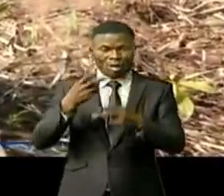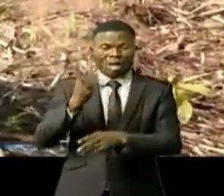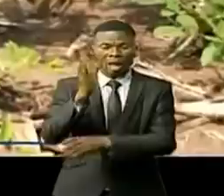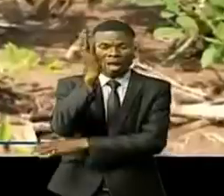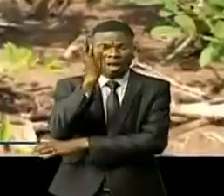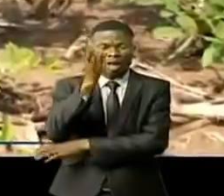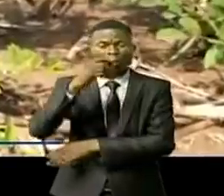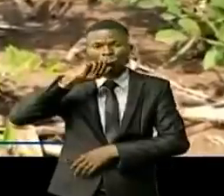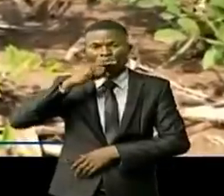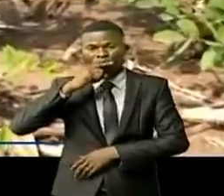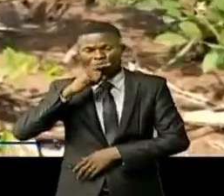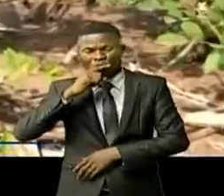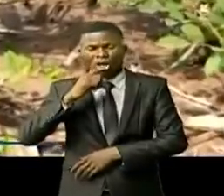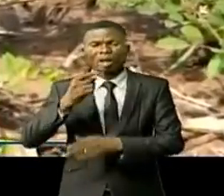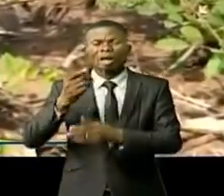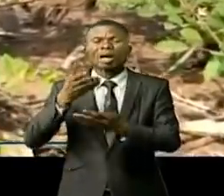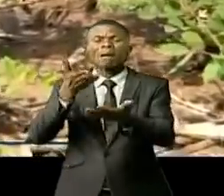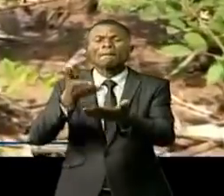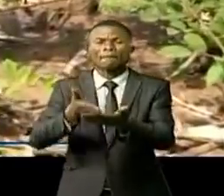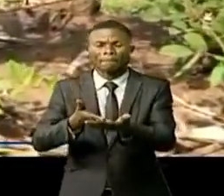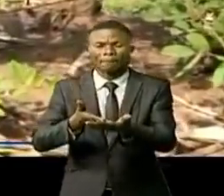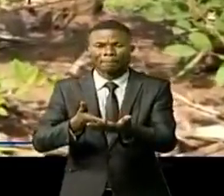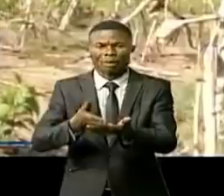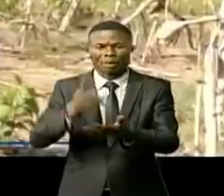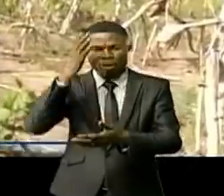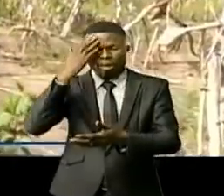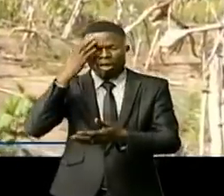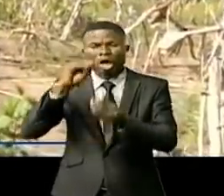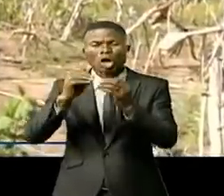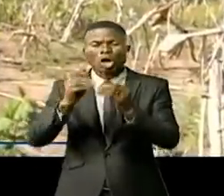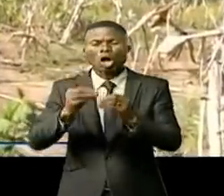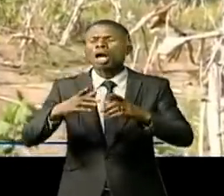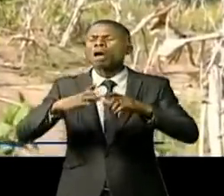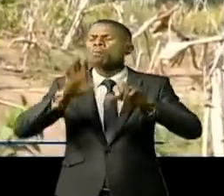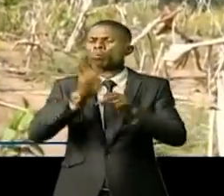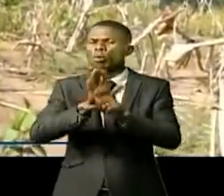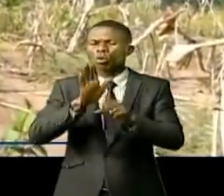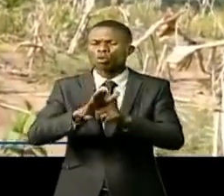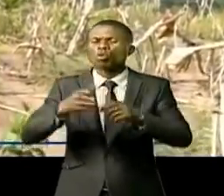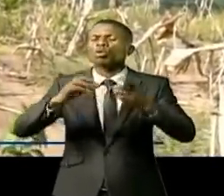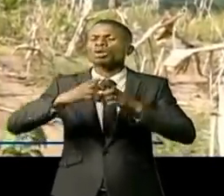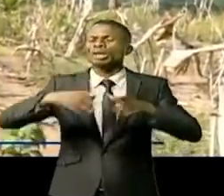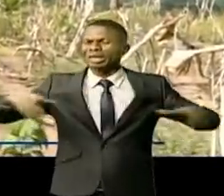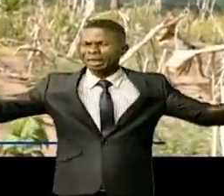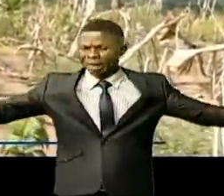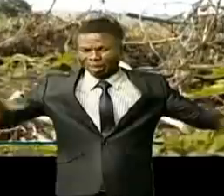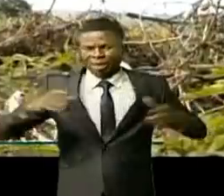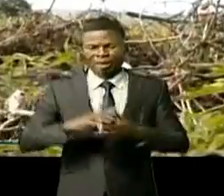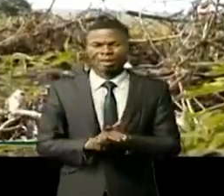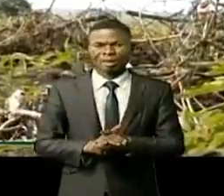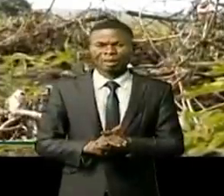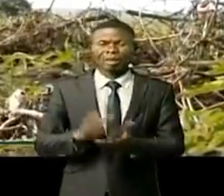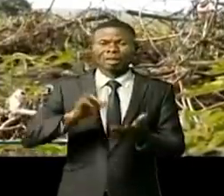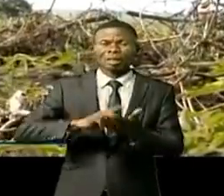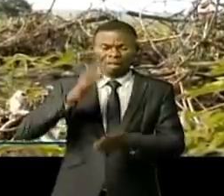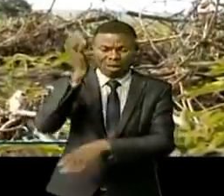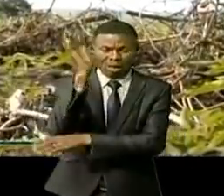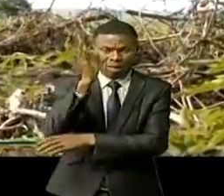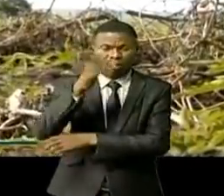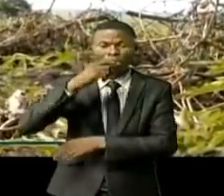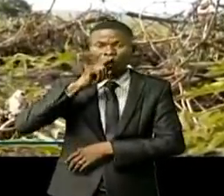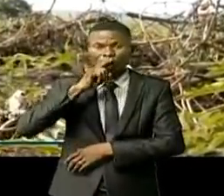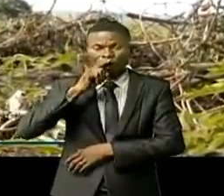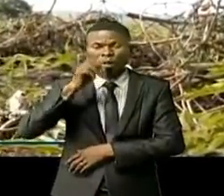par échantillonnage tenant compte du nombre très grand d'hectares. À cette occasion, les plantes palmeraies ont